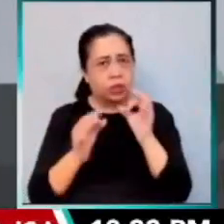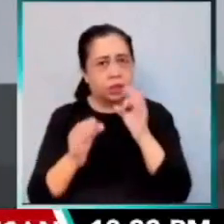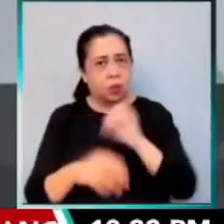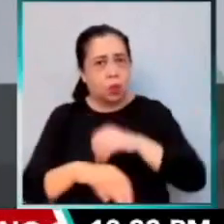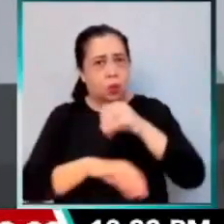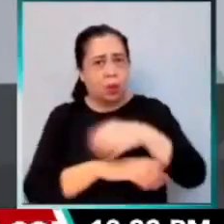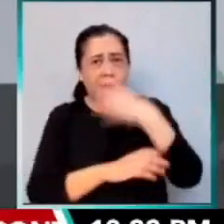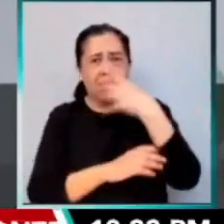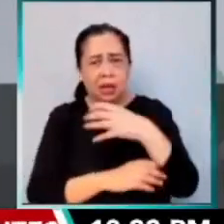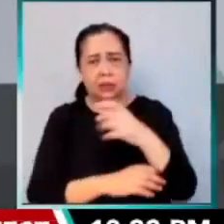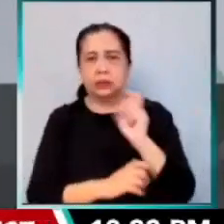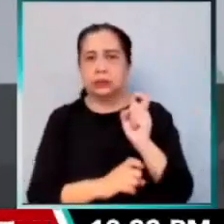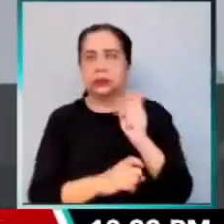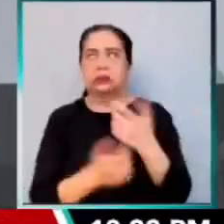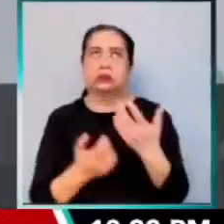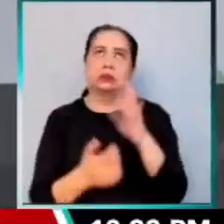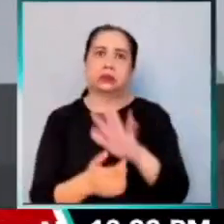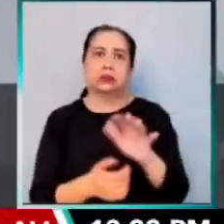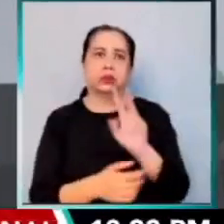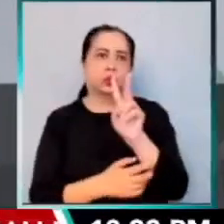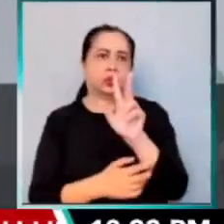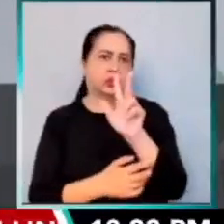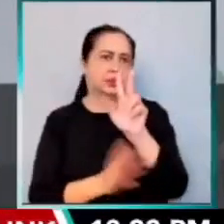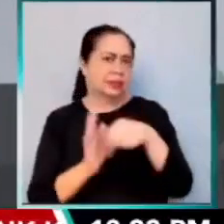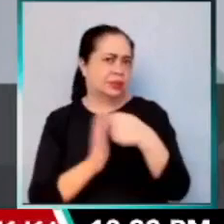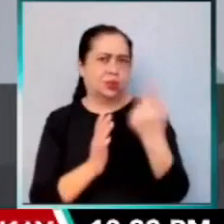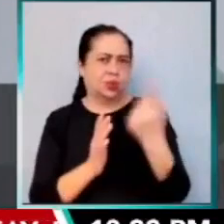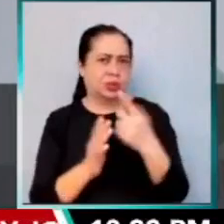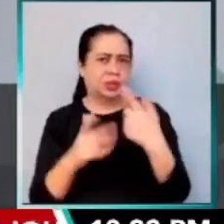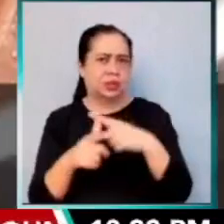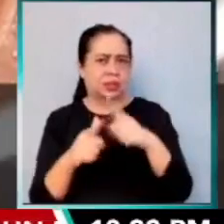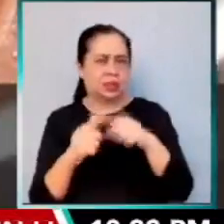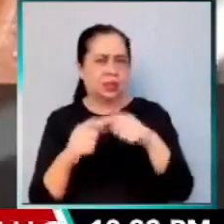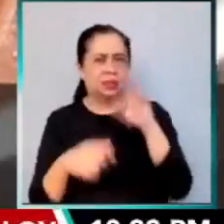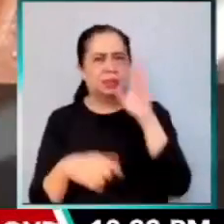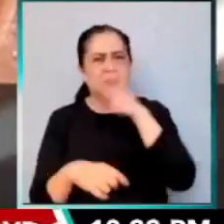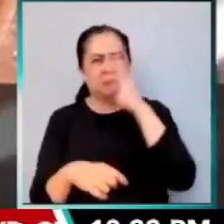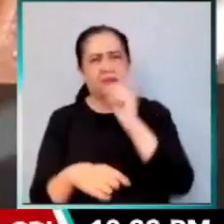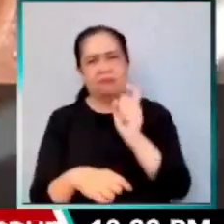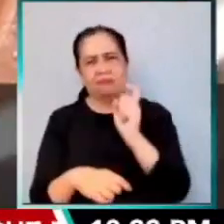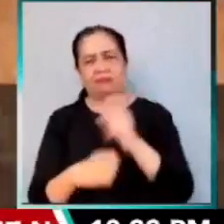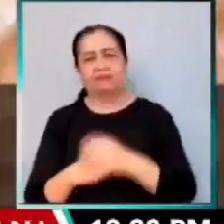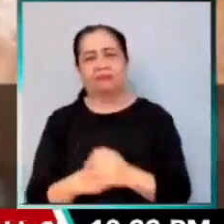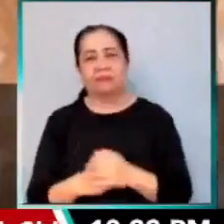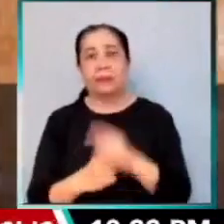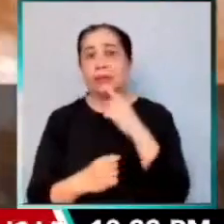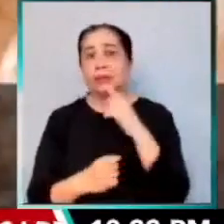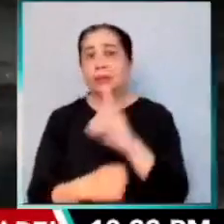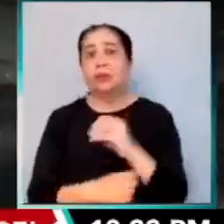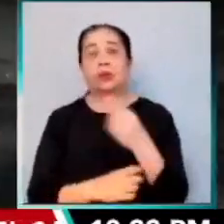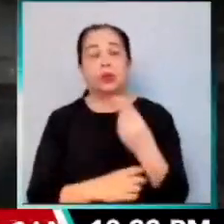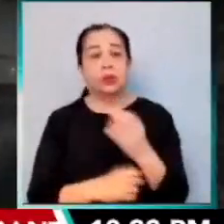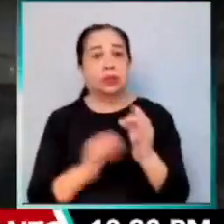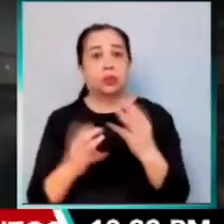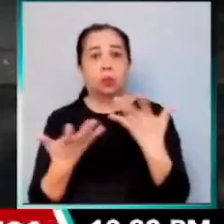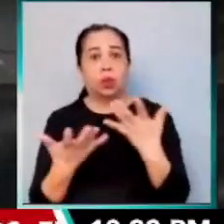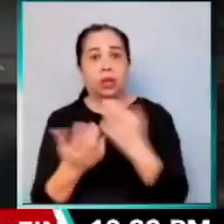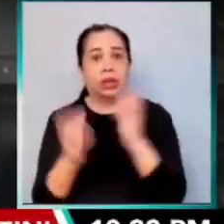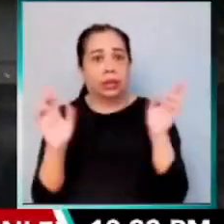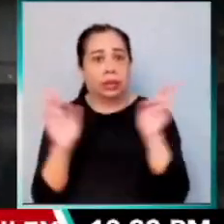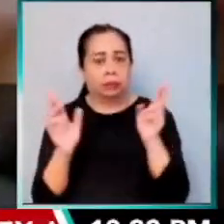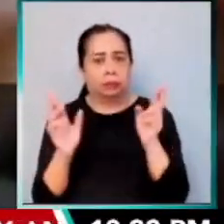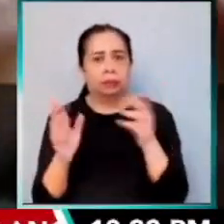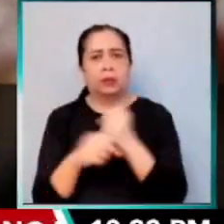it can only last about 2 to 3 hours. Tapos nagsuspoil na siya. Sabi ng DOH, kung walang ref, tiyaking